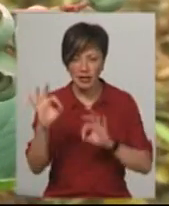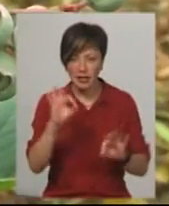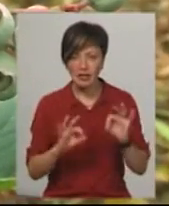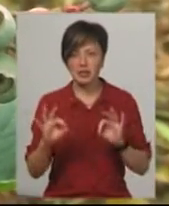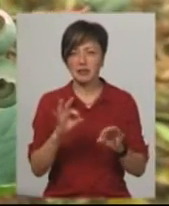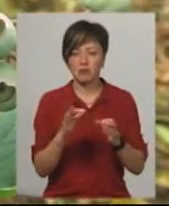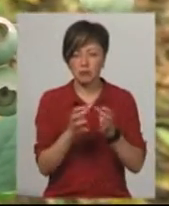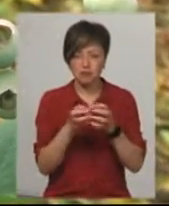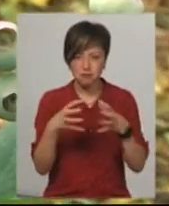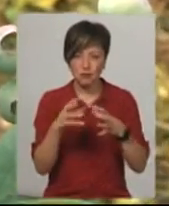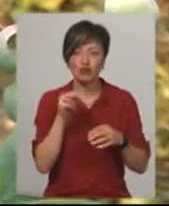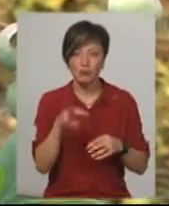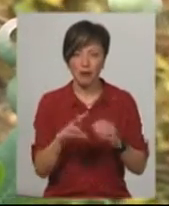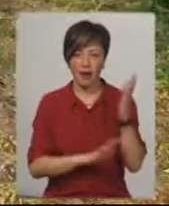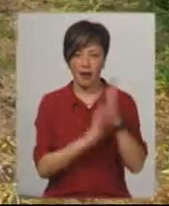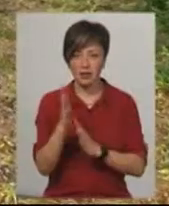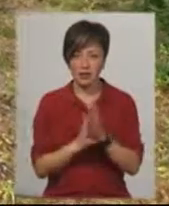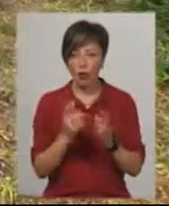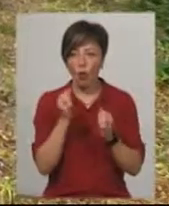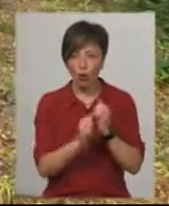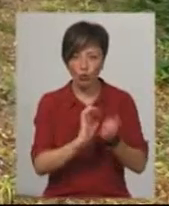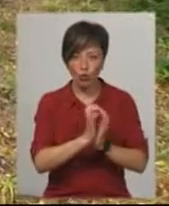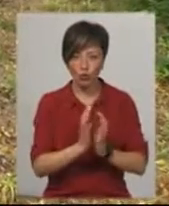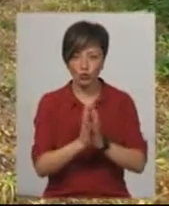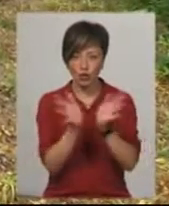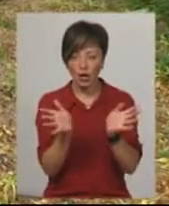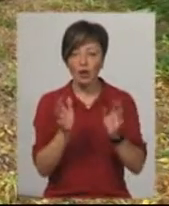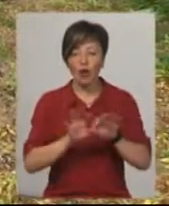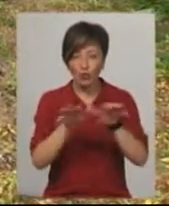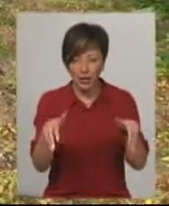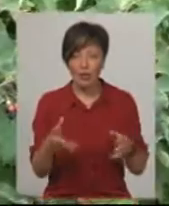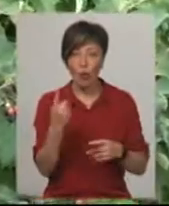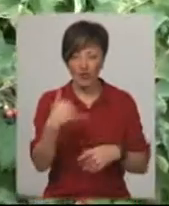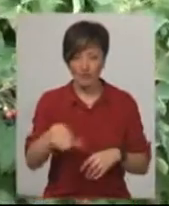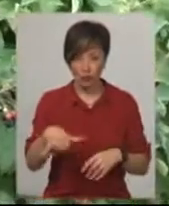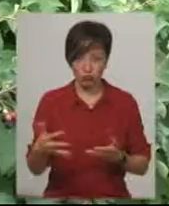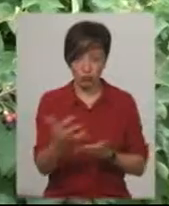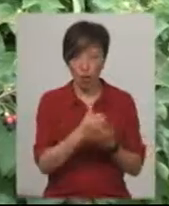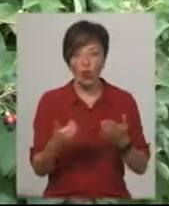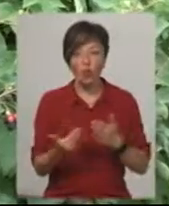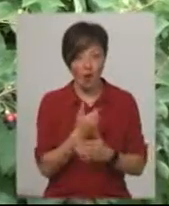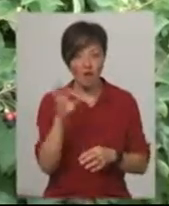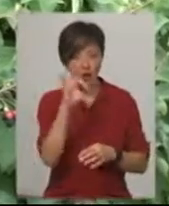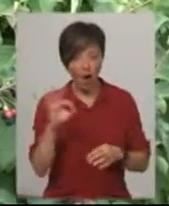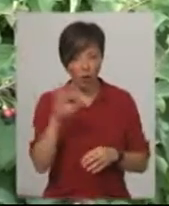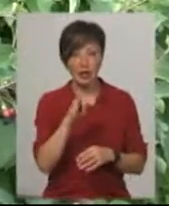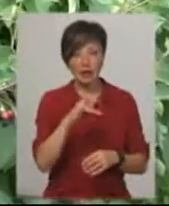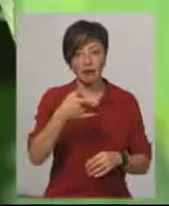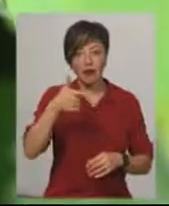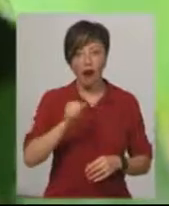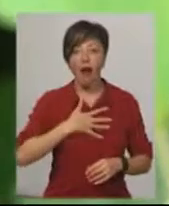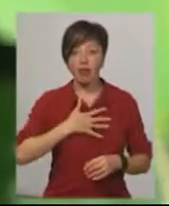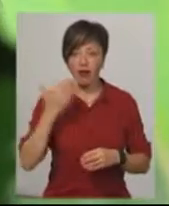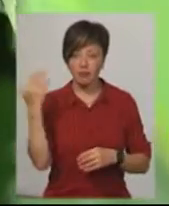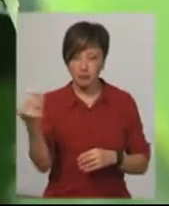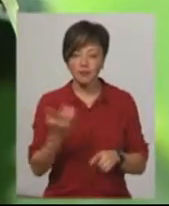від лісових ягодами. З кожного невеликого куща, каже власниця, збирають відро ягід, як із нової для нас ягоди ірги канадської. Ці ягоди